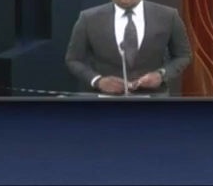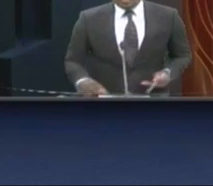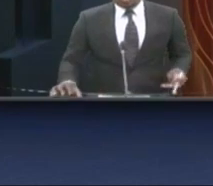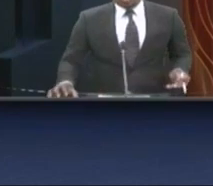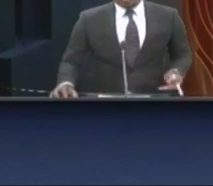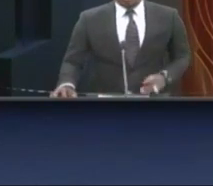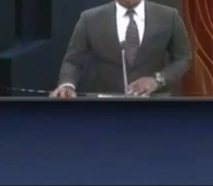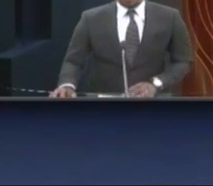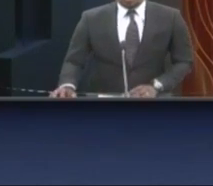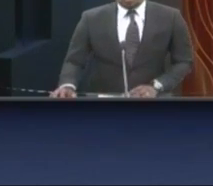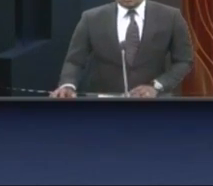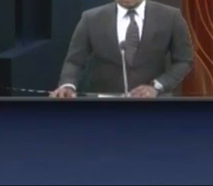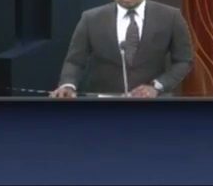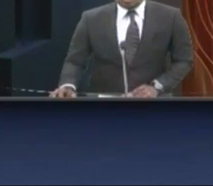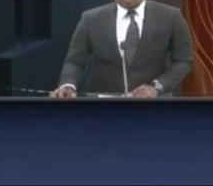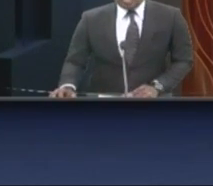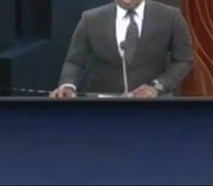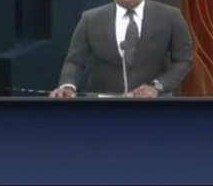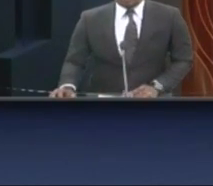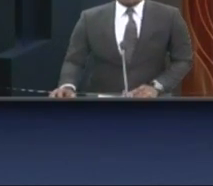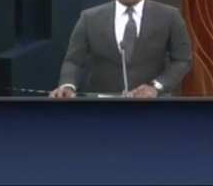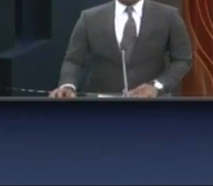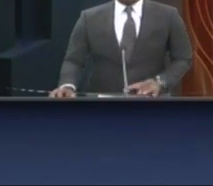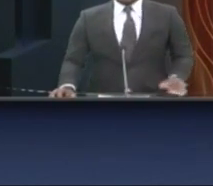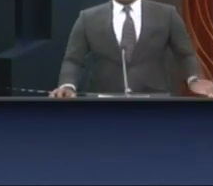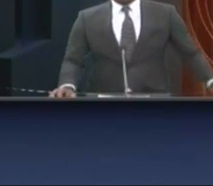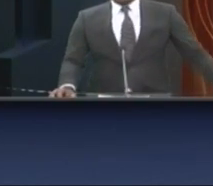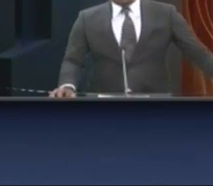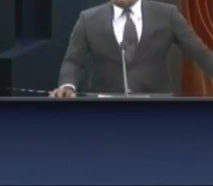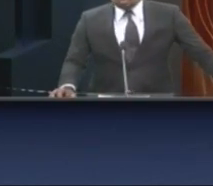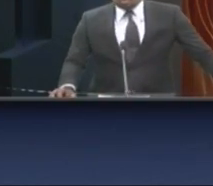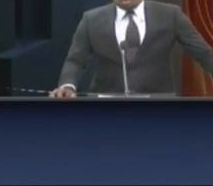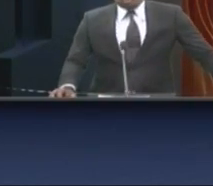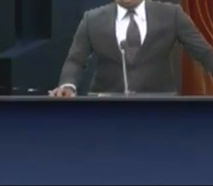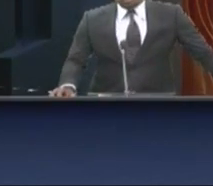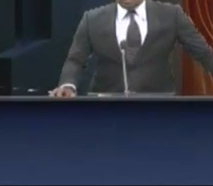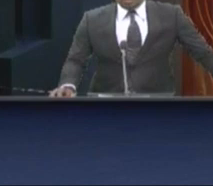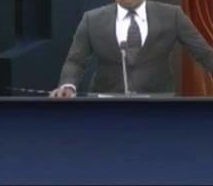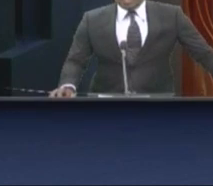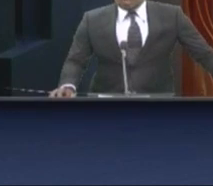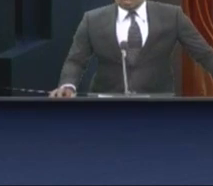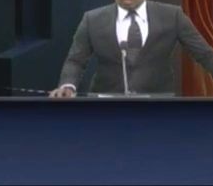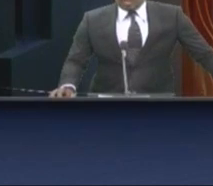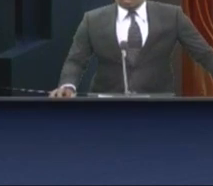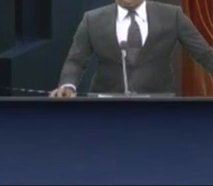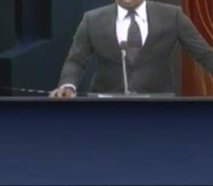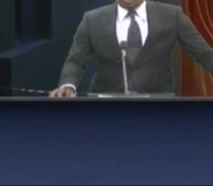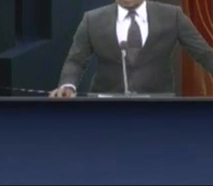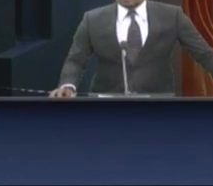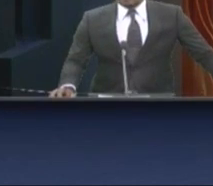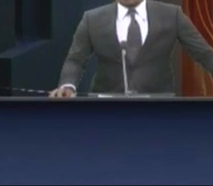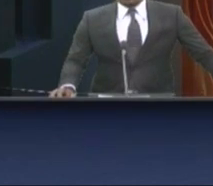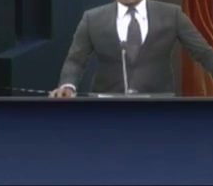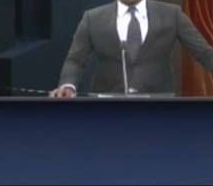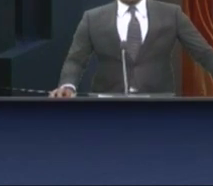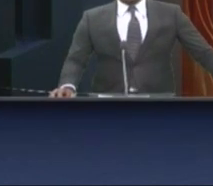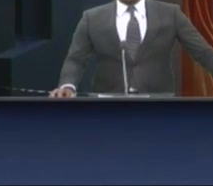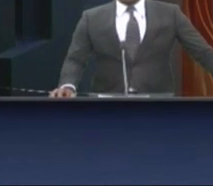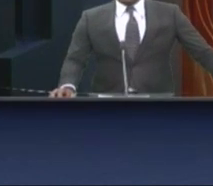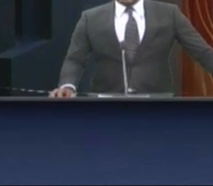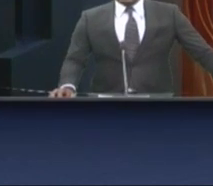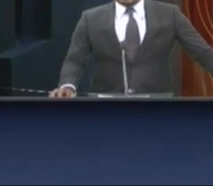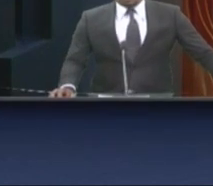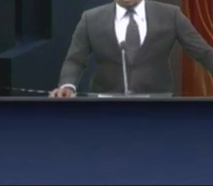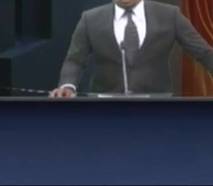le président de la Cour constitutionnelle. Deux échanges de près de 3 heures. Au cours duquel le président de la République a donné 2 instructions